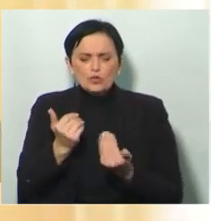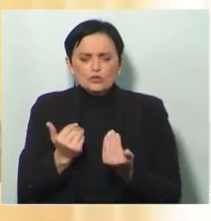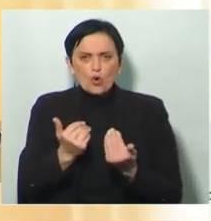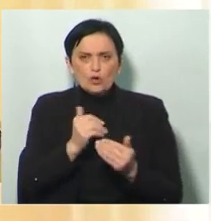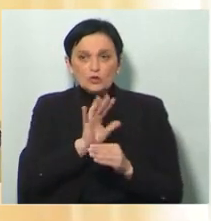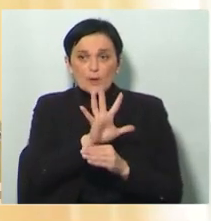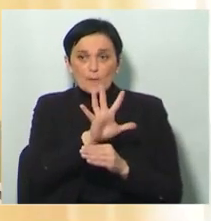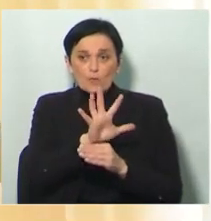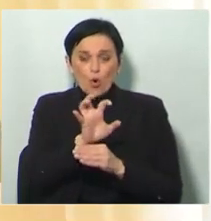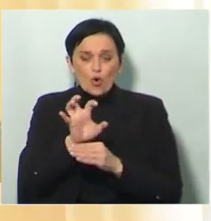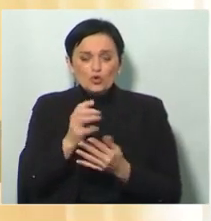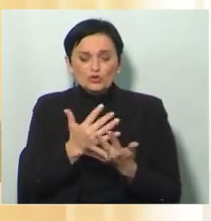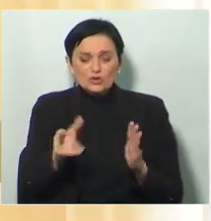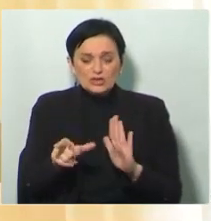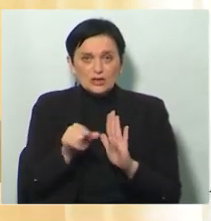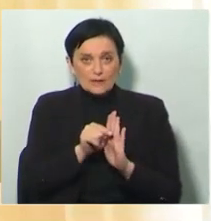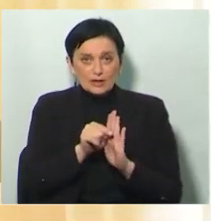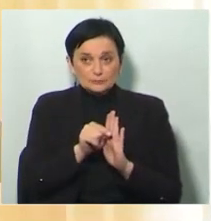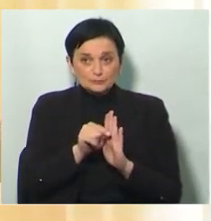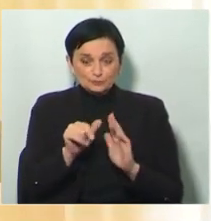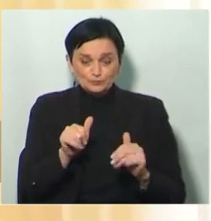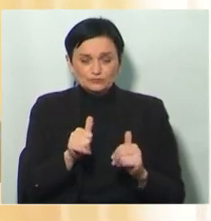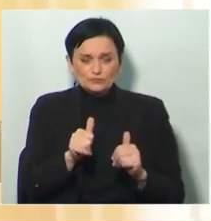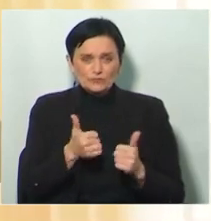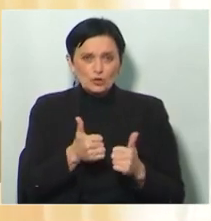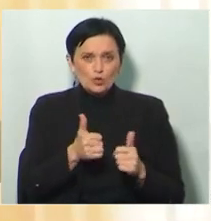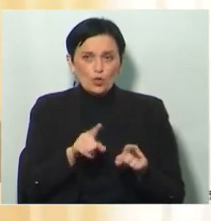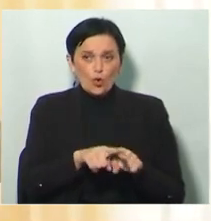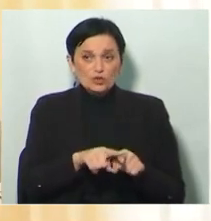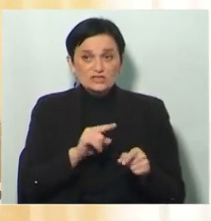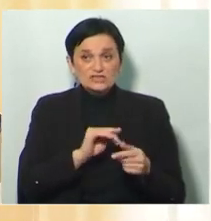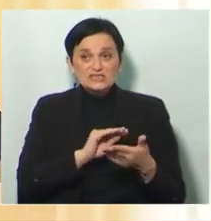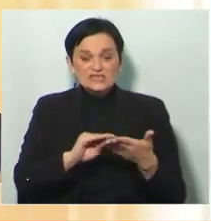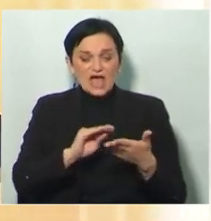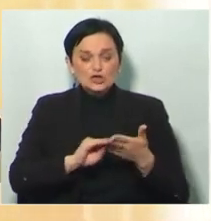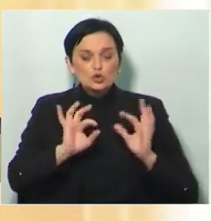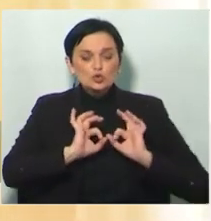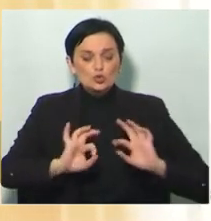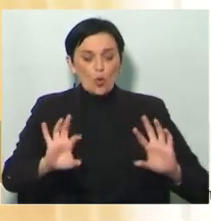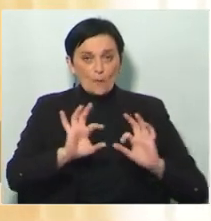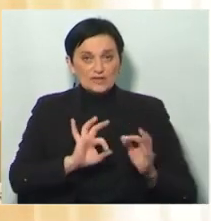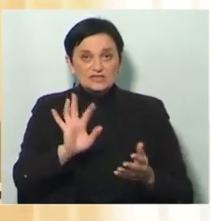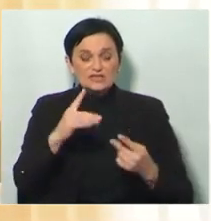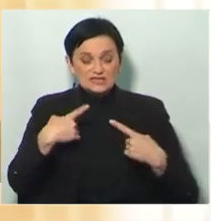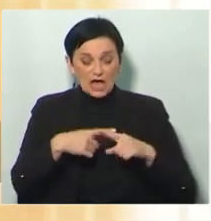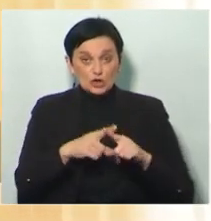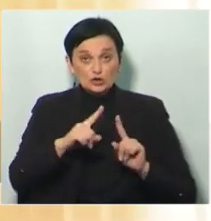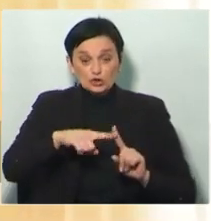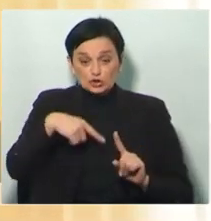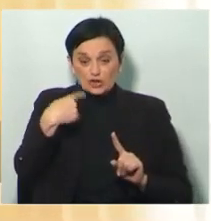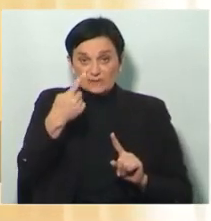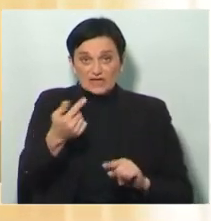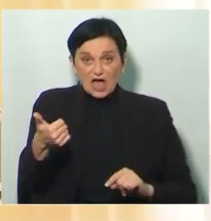ფოტოგრაფ ლელი ბლაგონ-რაბოვასთან ერთად, ისევე როგორც წერის და თხრობის ტექნიკა. და შემდგომ უკვე 1